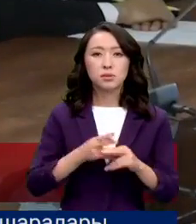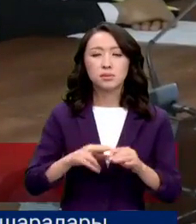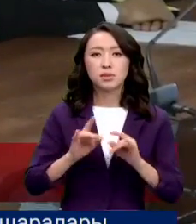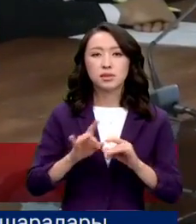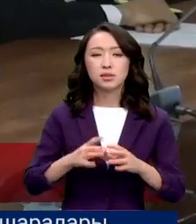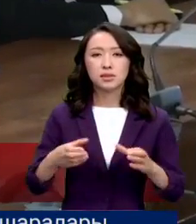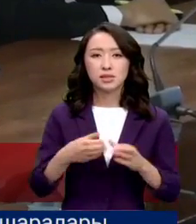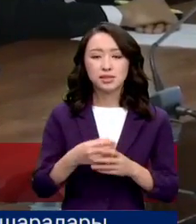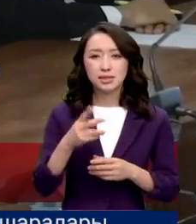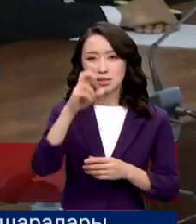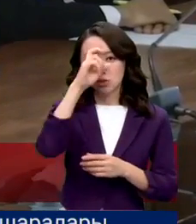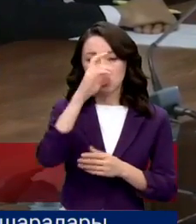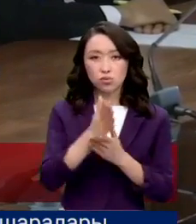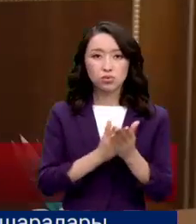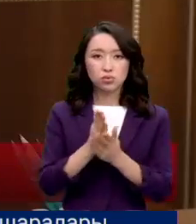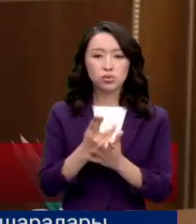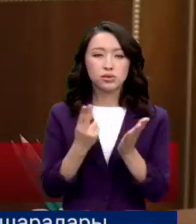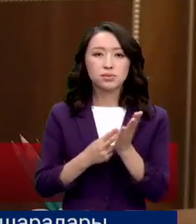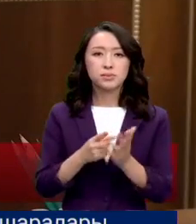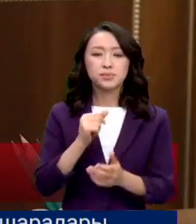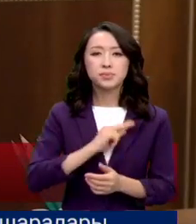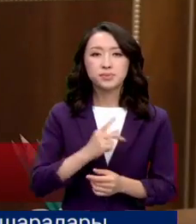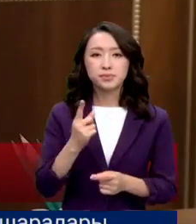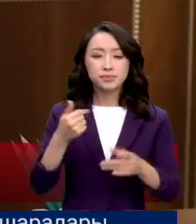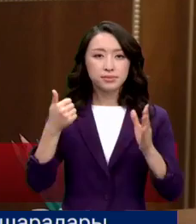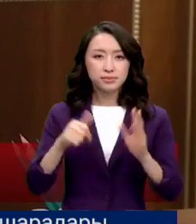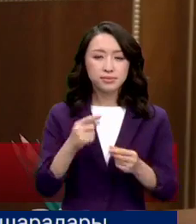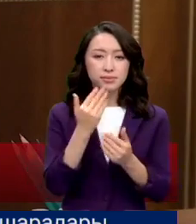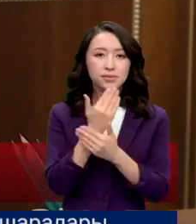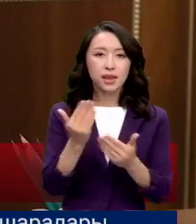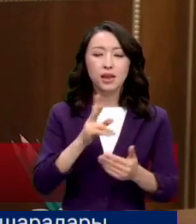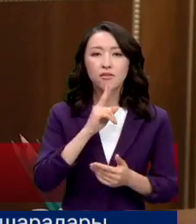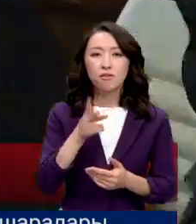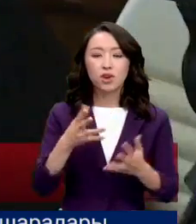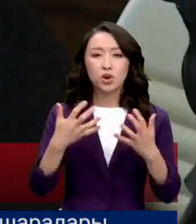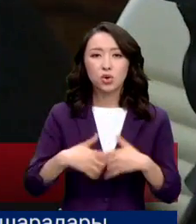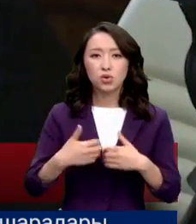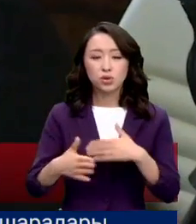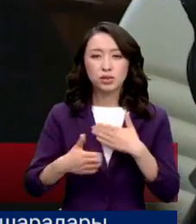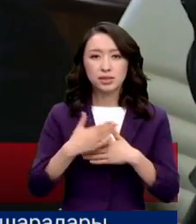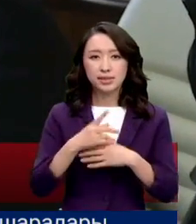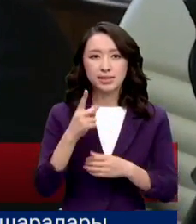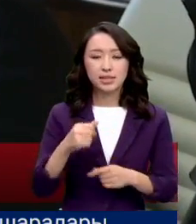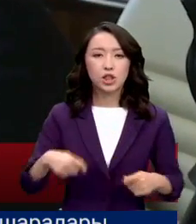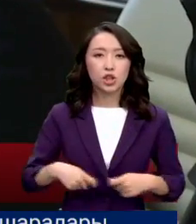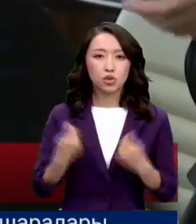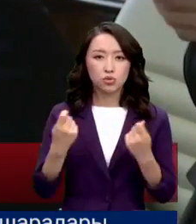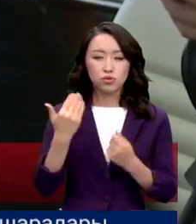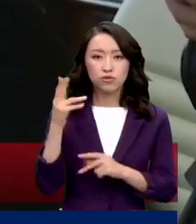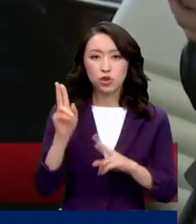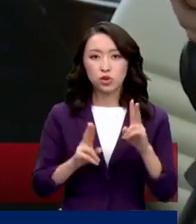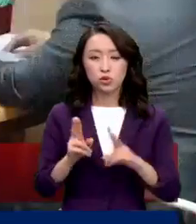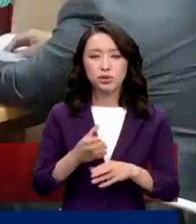в агентстве по делам госслужбы, отчитываясь за работу в первом полугодии. За последние 2 года количество наказанных за нарушение этических